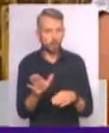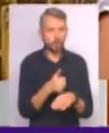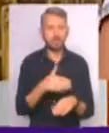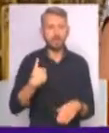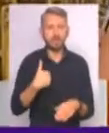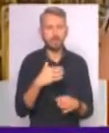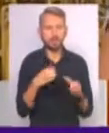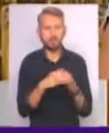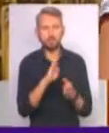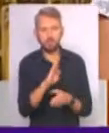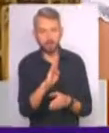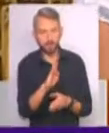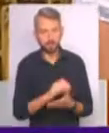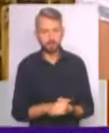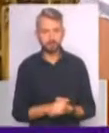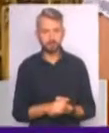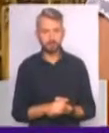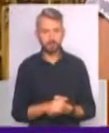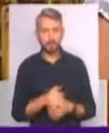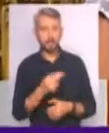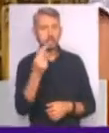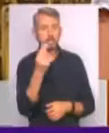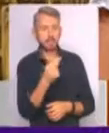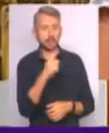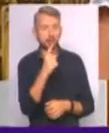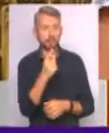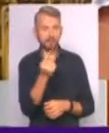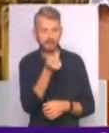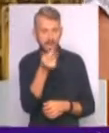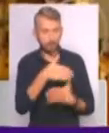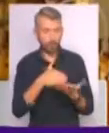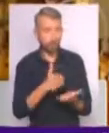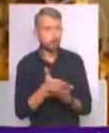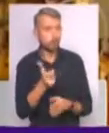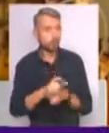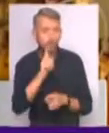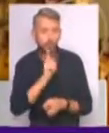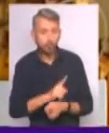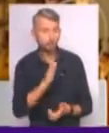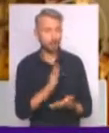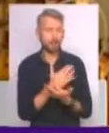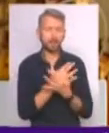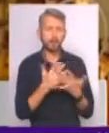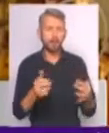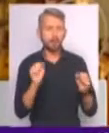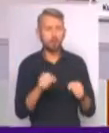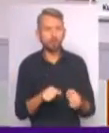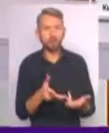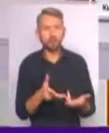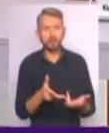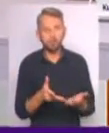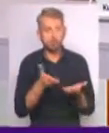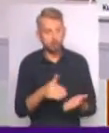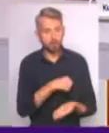где полезные вещи. Дуже красиво. Нет, кстати, цельнозерновой хлеб сейчас есть очень вкусный. Сейчас есть много вариантов. Можно, в конце концов, печь